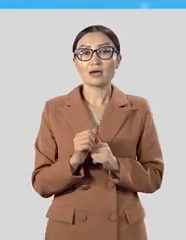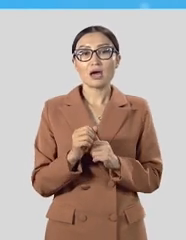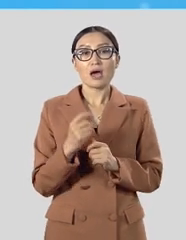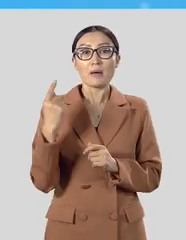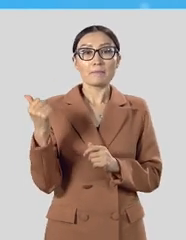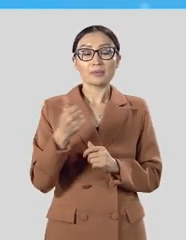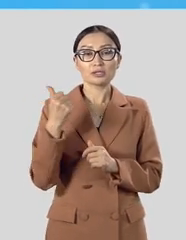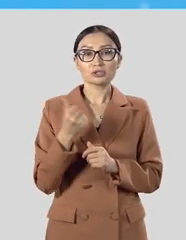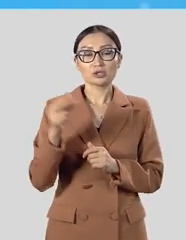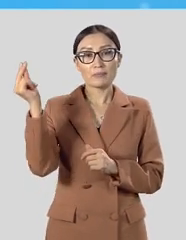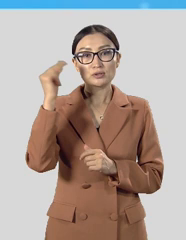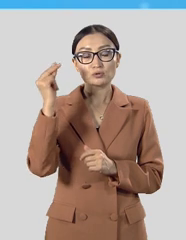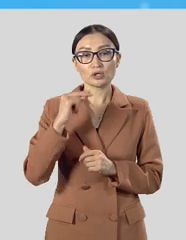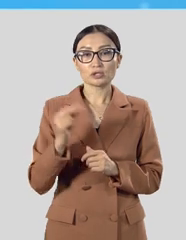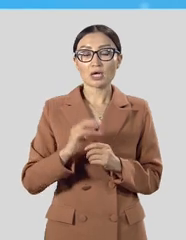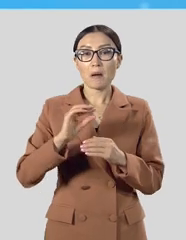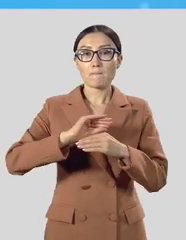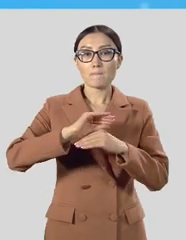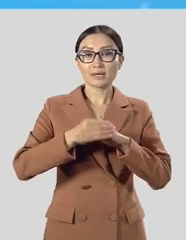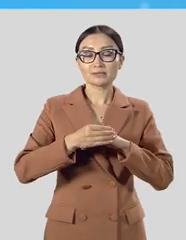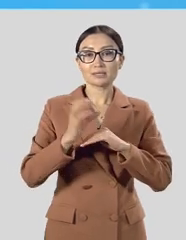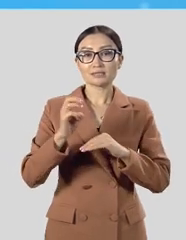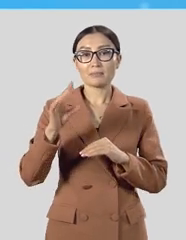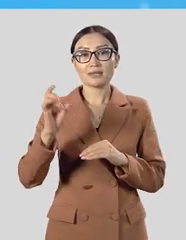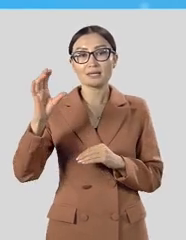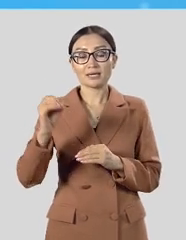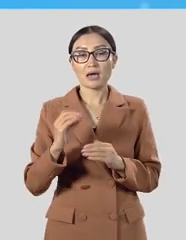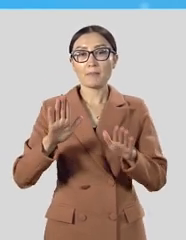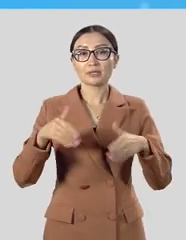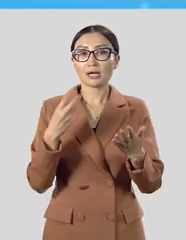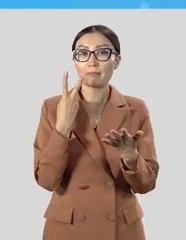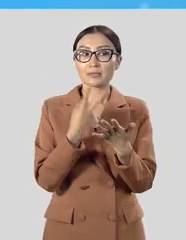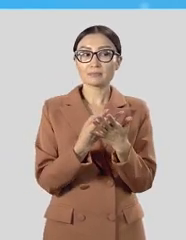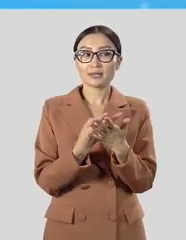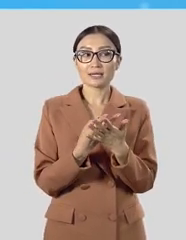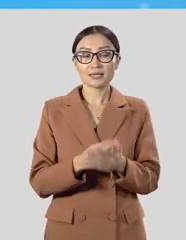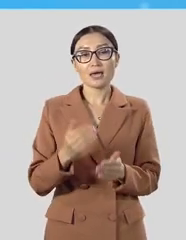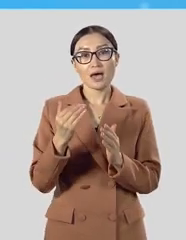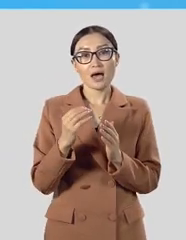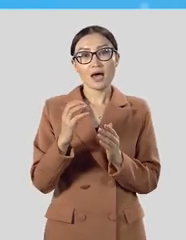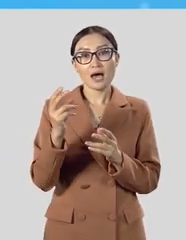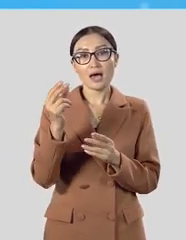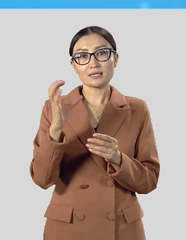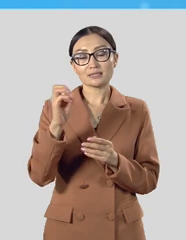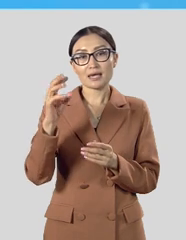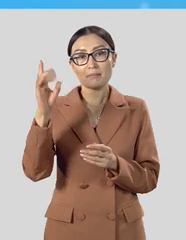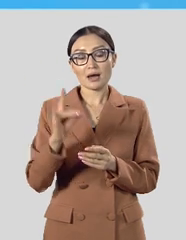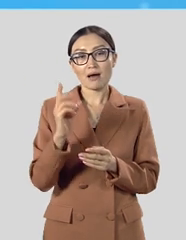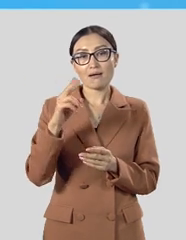чем перейдем к изучению покрытосеменных растений, я предлагаю посмотреть на следующую схему.